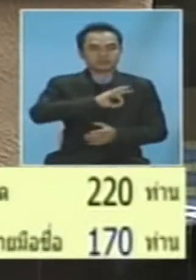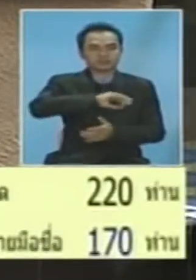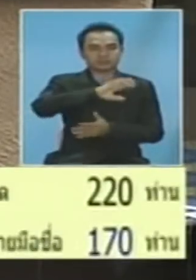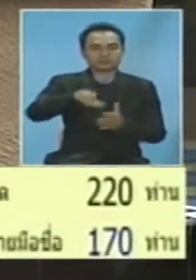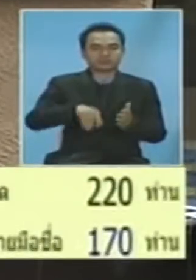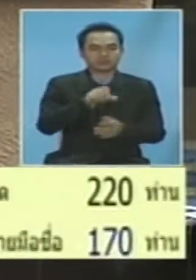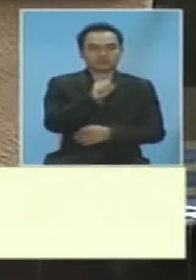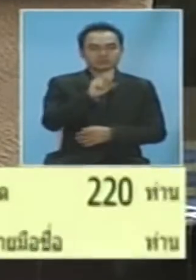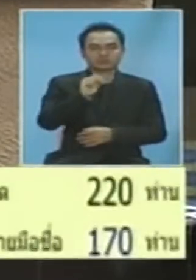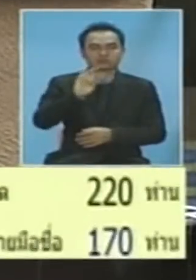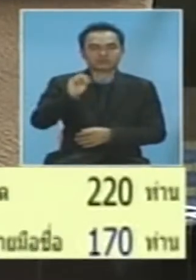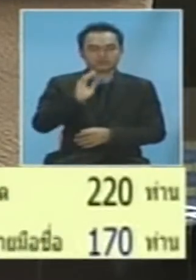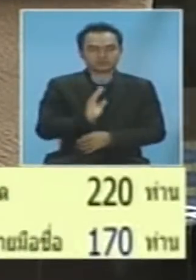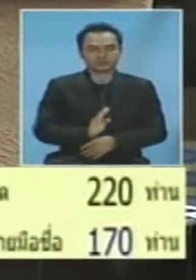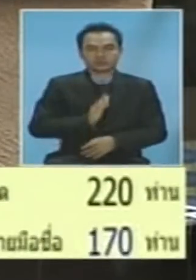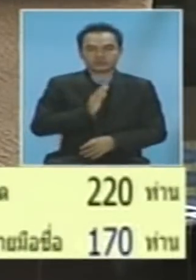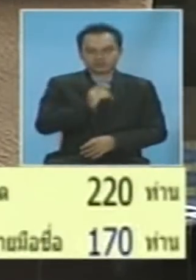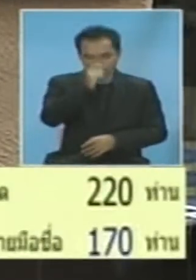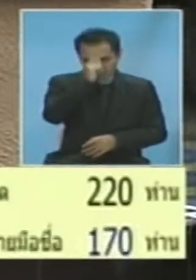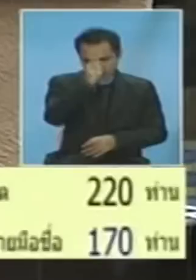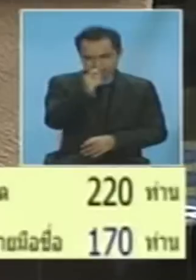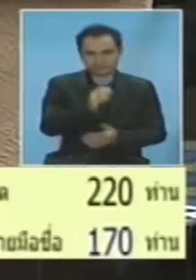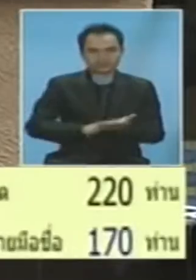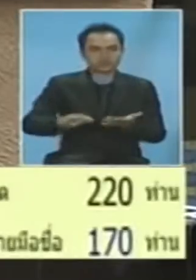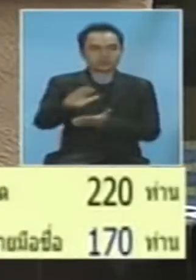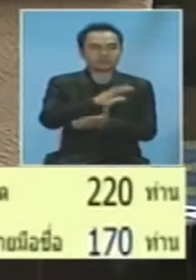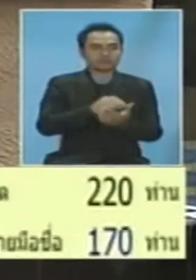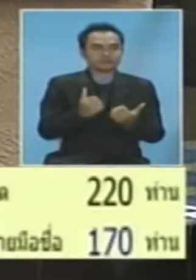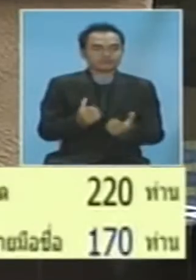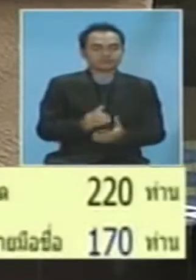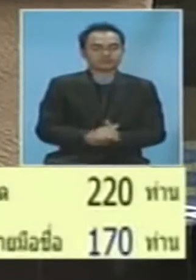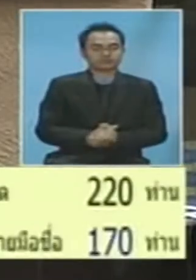านิติบัญญัติแห่งชาติผู้ทรงเกียรติที่เคารพทุกท่าน